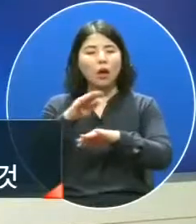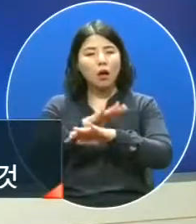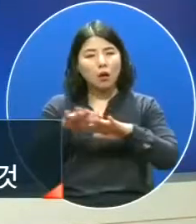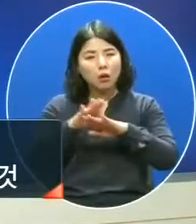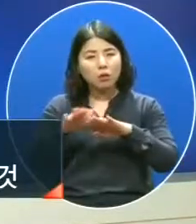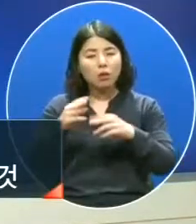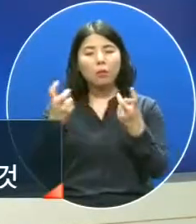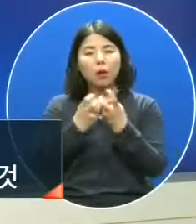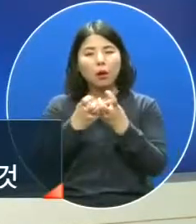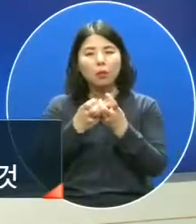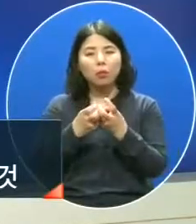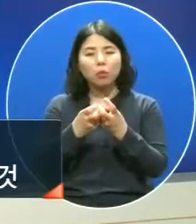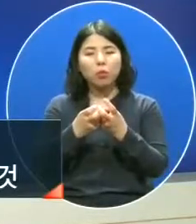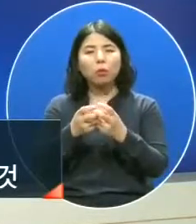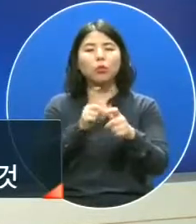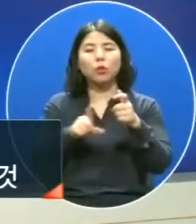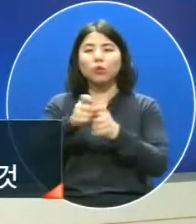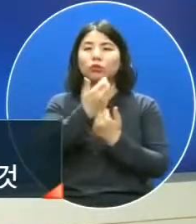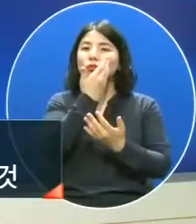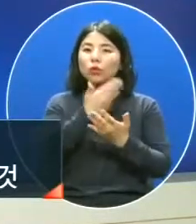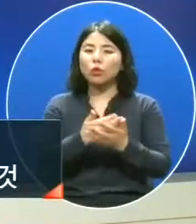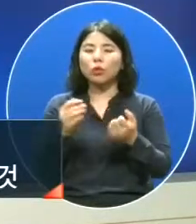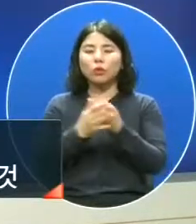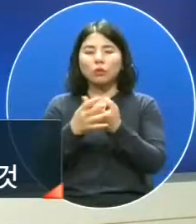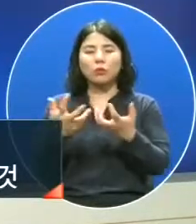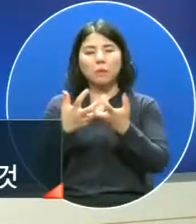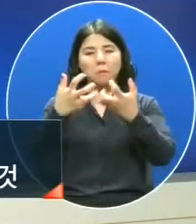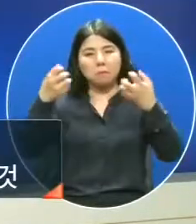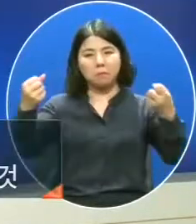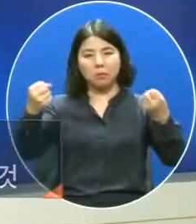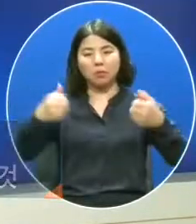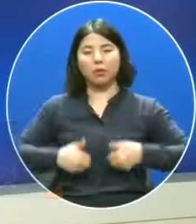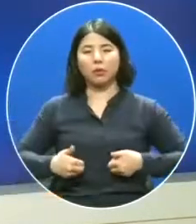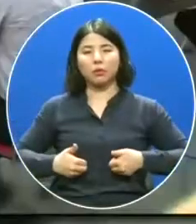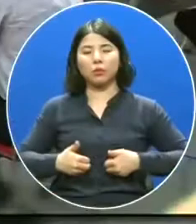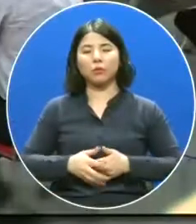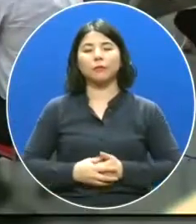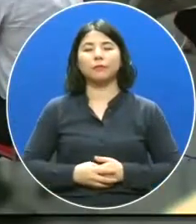전혀 다른 사안인 만큼 별도로 보도하는 것이 바람직합니다.